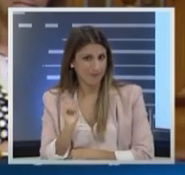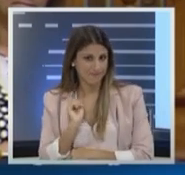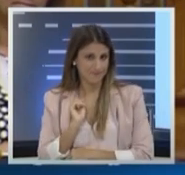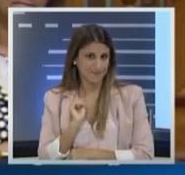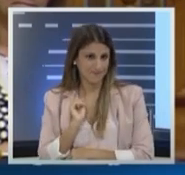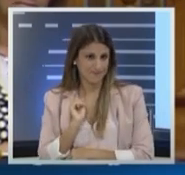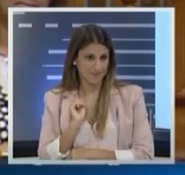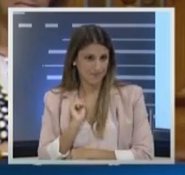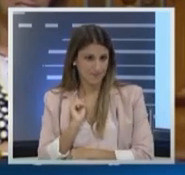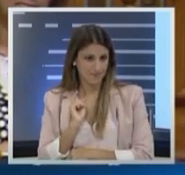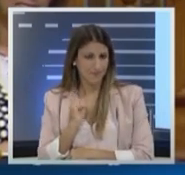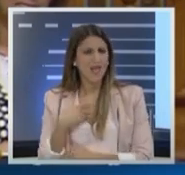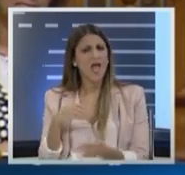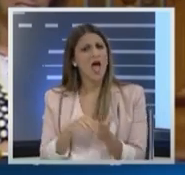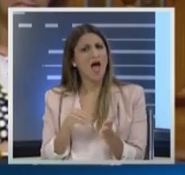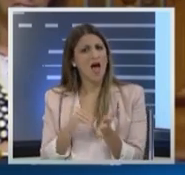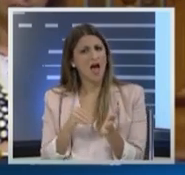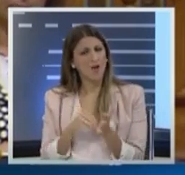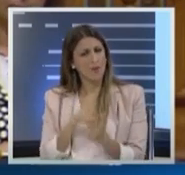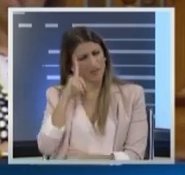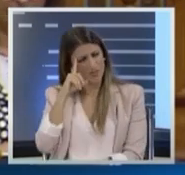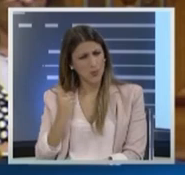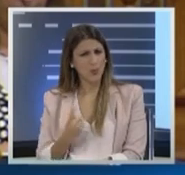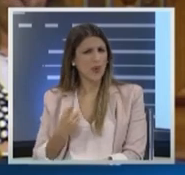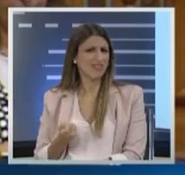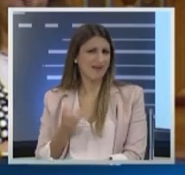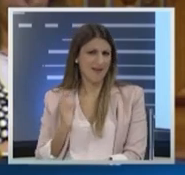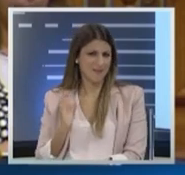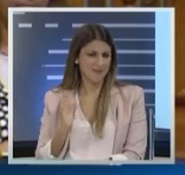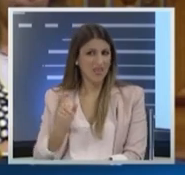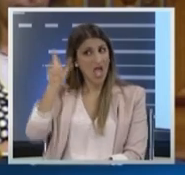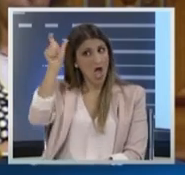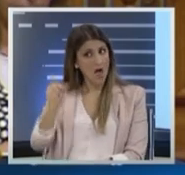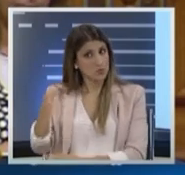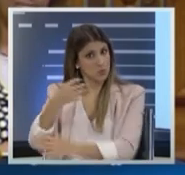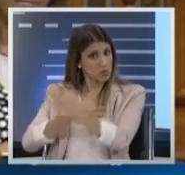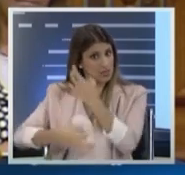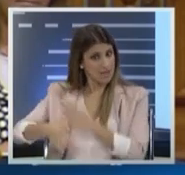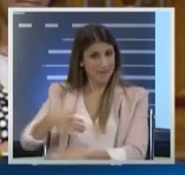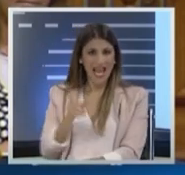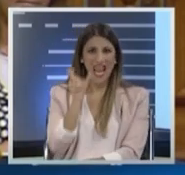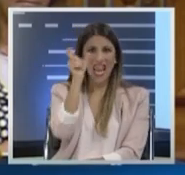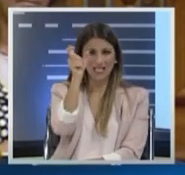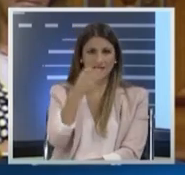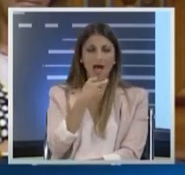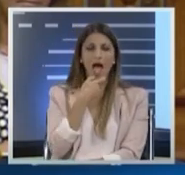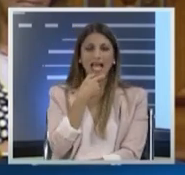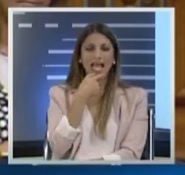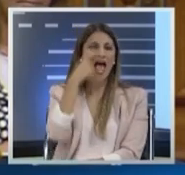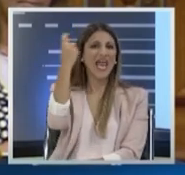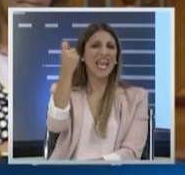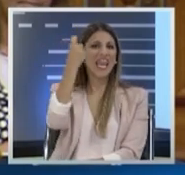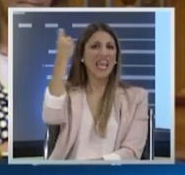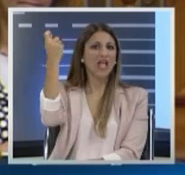πολλές γνώριμες λαθροχειρίες που έχει επιχειρήσει κατά καιρούς, να βγει και να μας πει ότι nationality